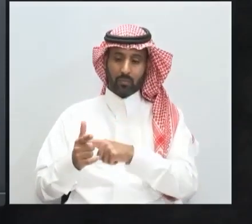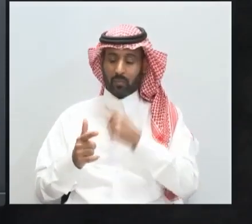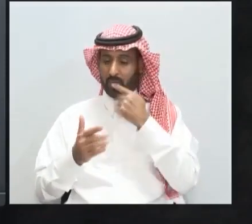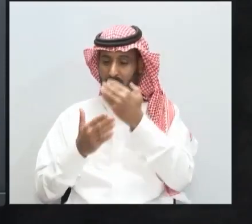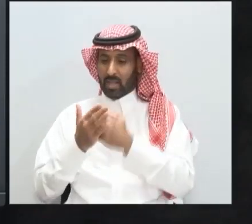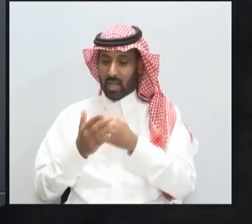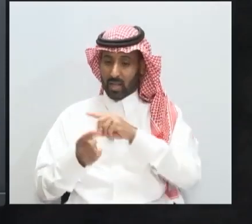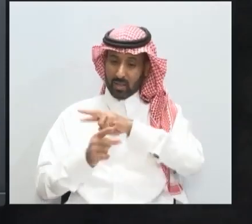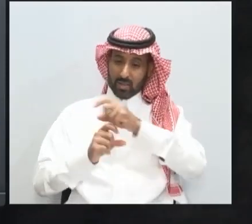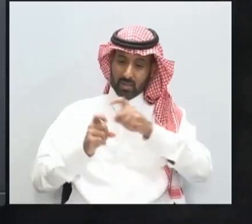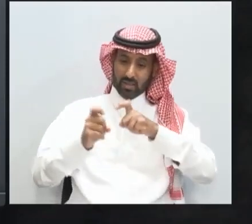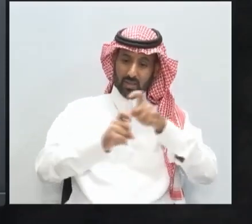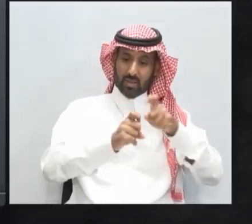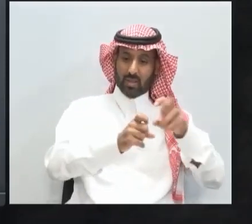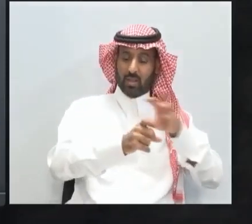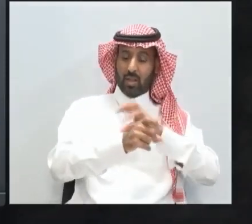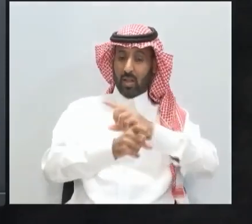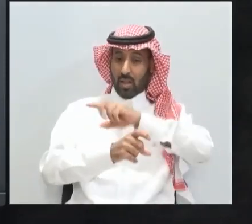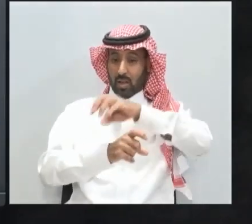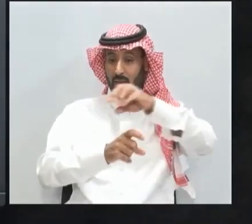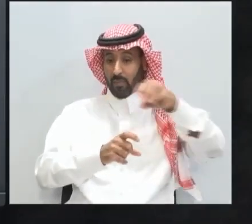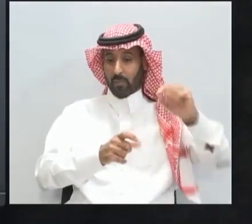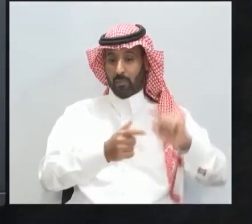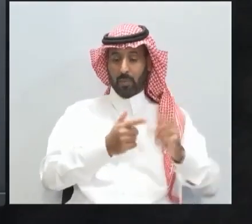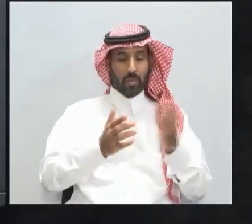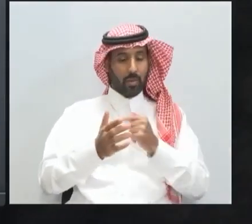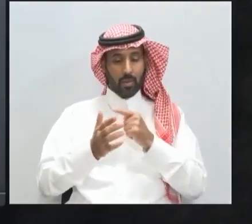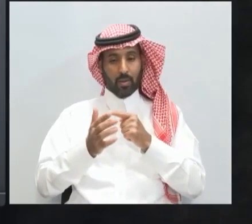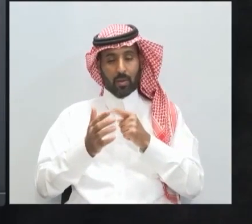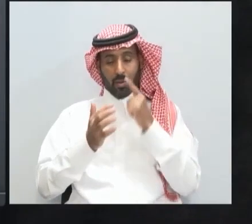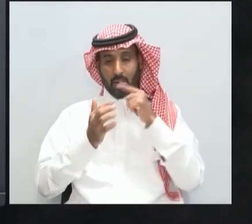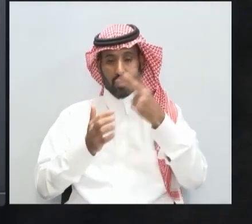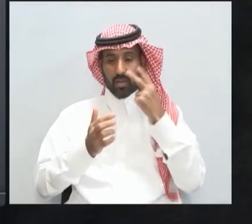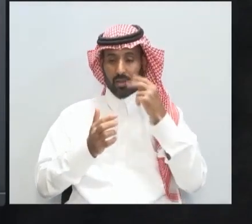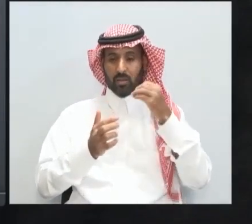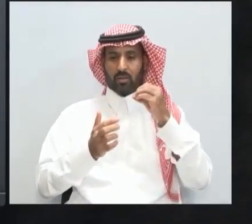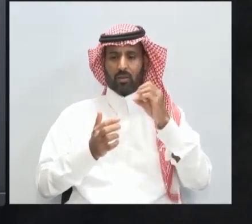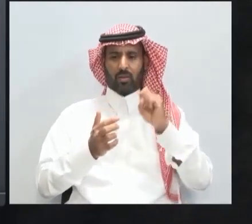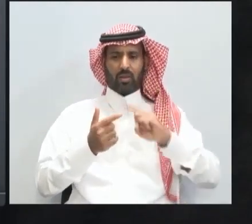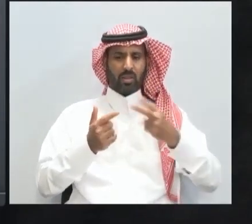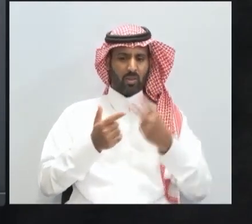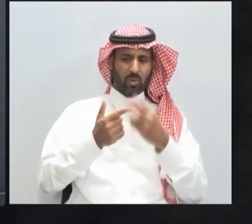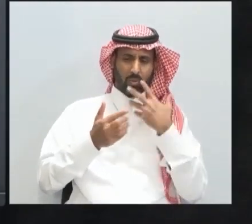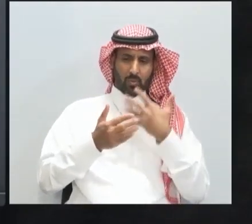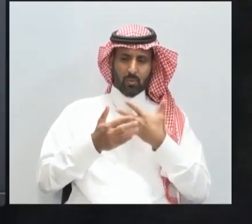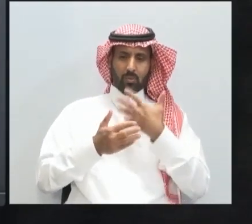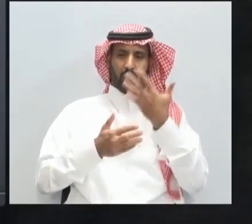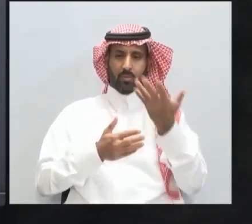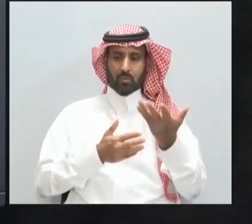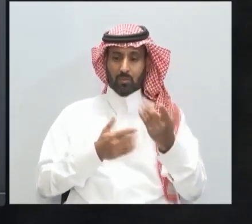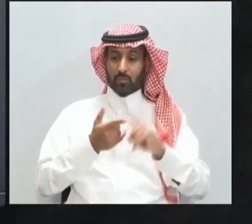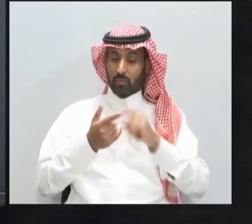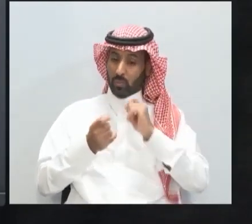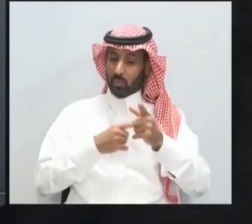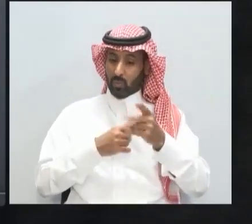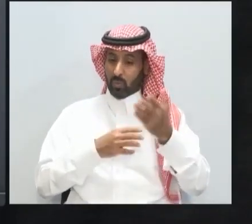مرحله نقل الالكترونات او نقل او سلسله نقل الالكترونات ولكن ثاني اكسيد الكربون عندما يخرج سوف يخرج مباشره